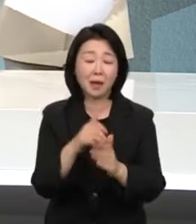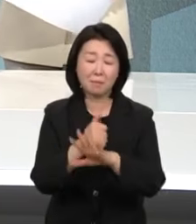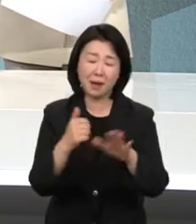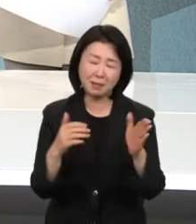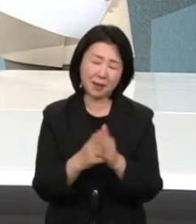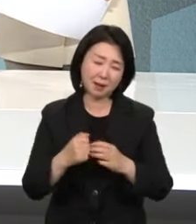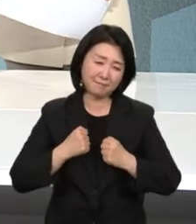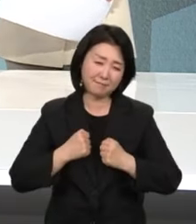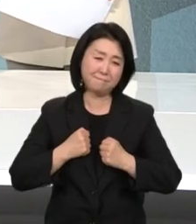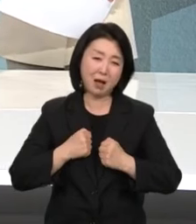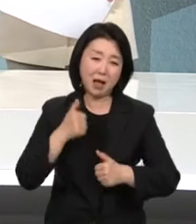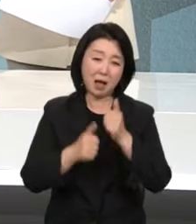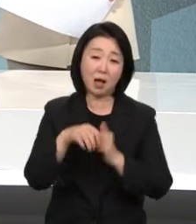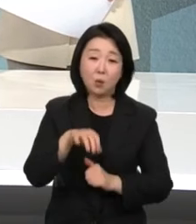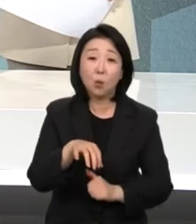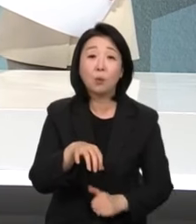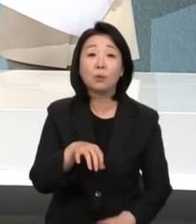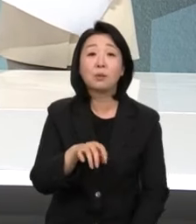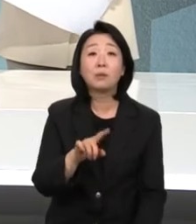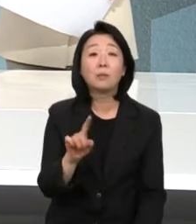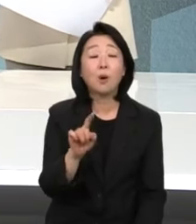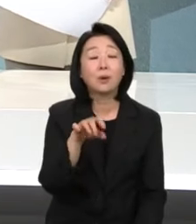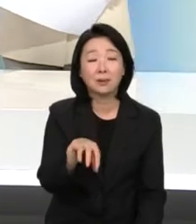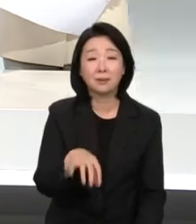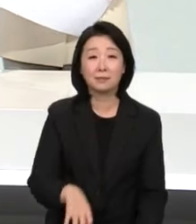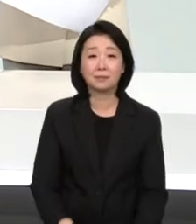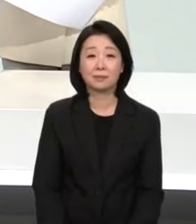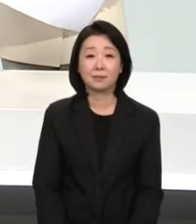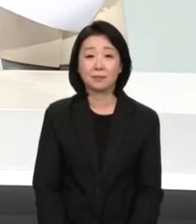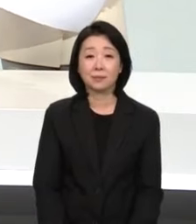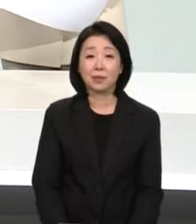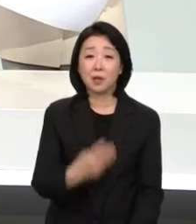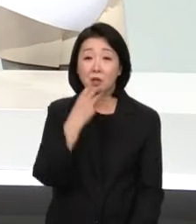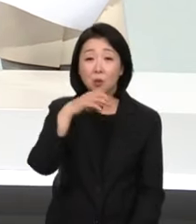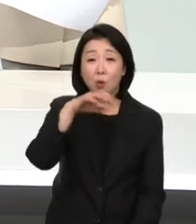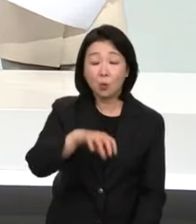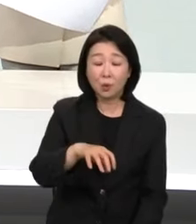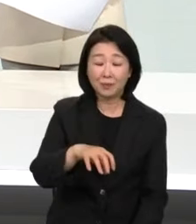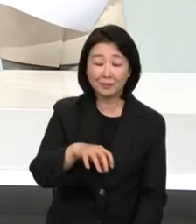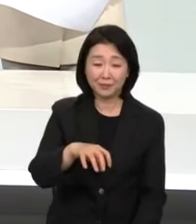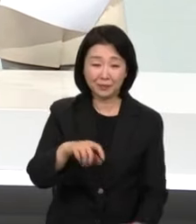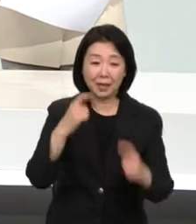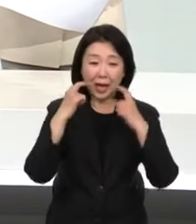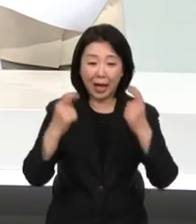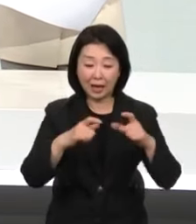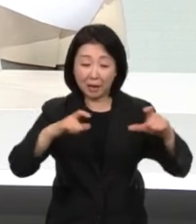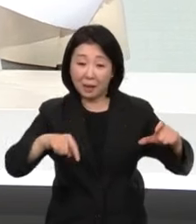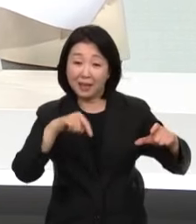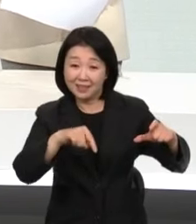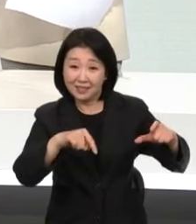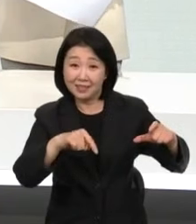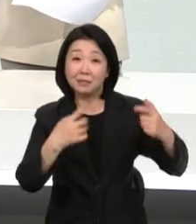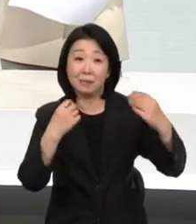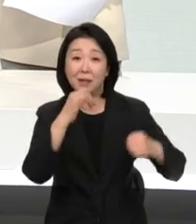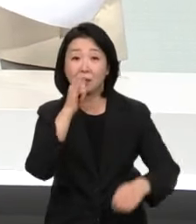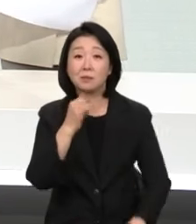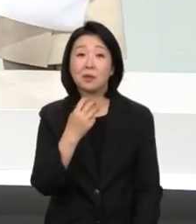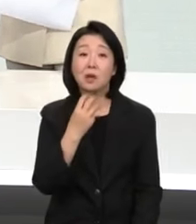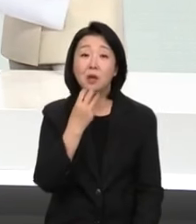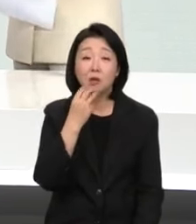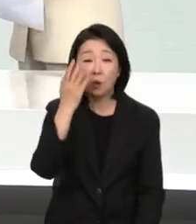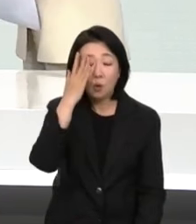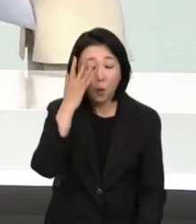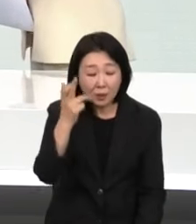막판까지 치열하게 다투고 있는 경합지역은 어디냐? 먼저 서울에서는 한강벨트 지역구가 많았습니다. 서울